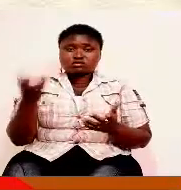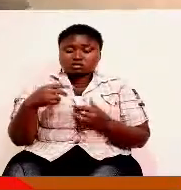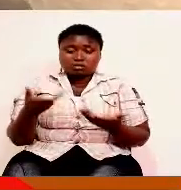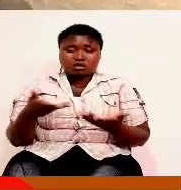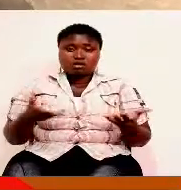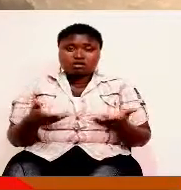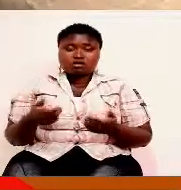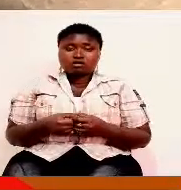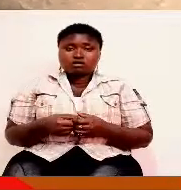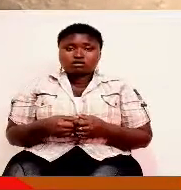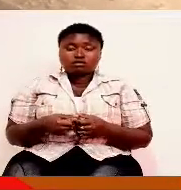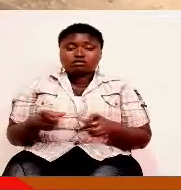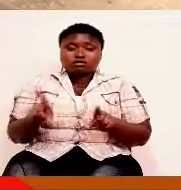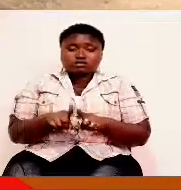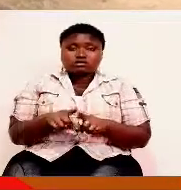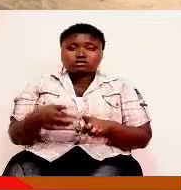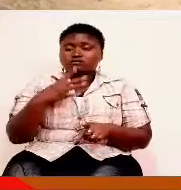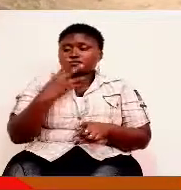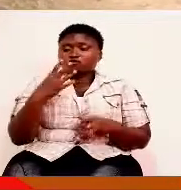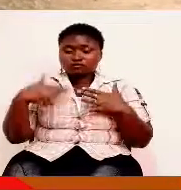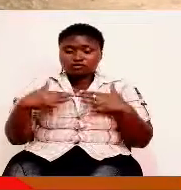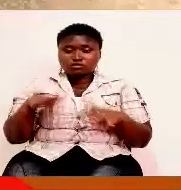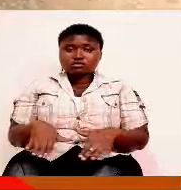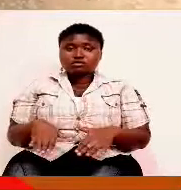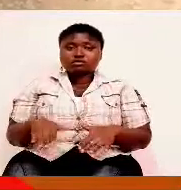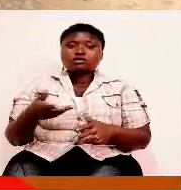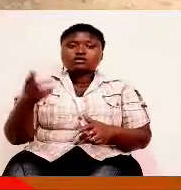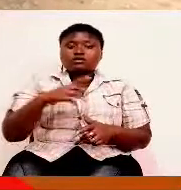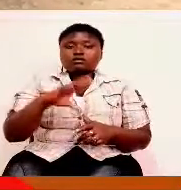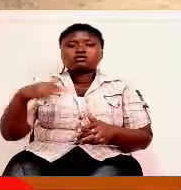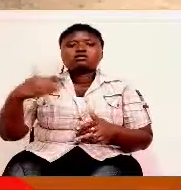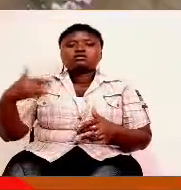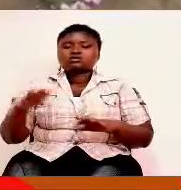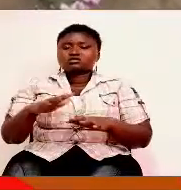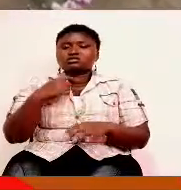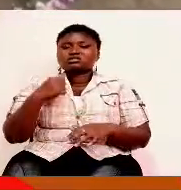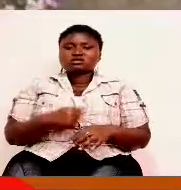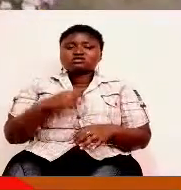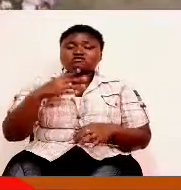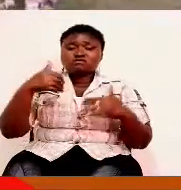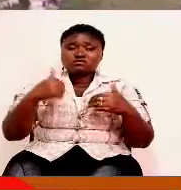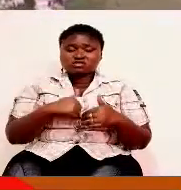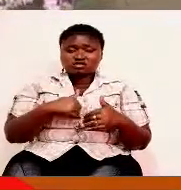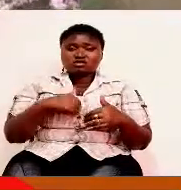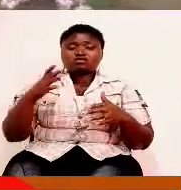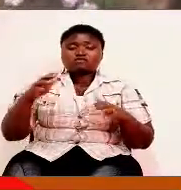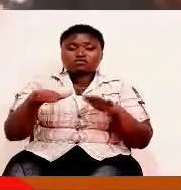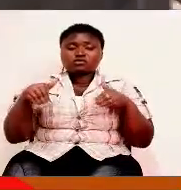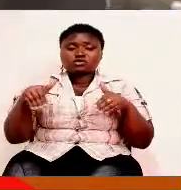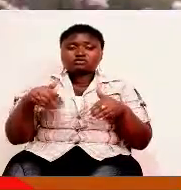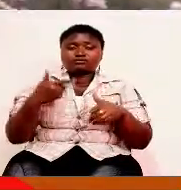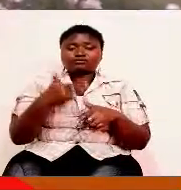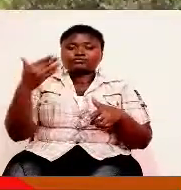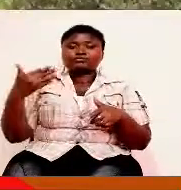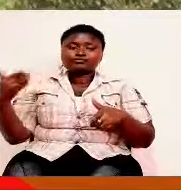kureo. Amwe a ikari aitora rere, ni manoge tego dhie na bere kweterera dhitima. Na kogwa magetha ajira igeshia kwa